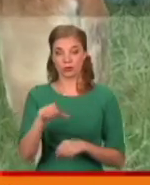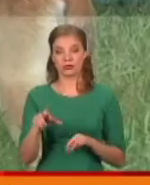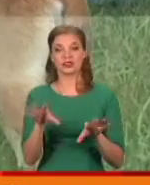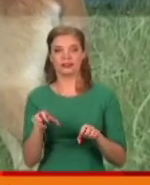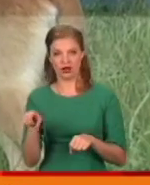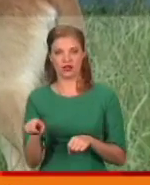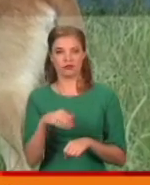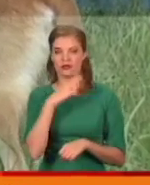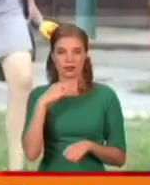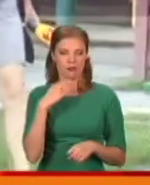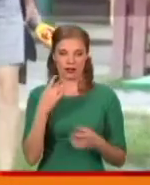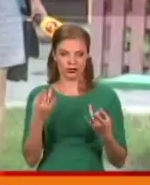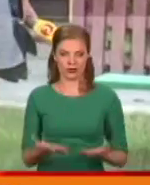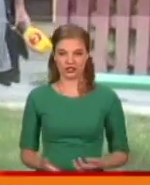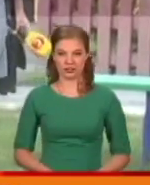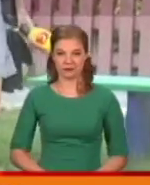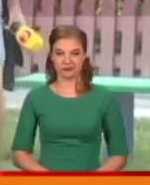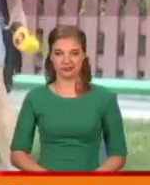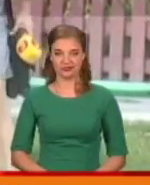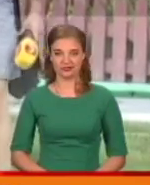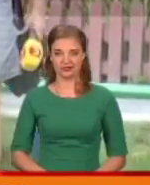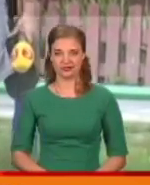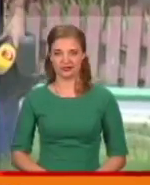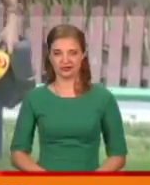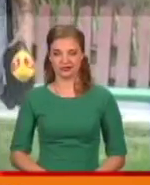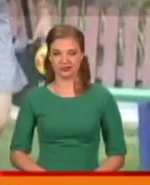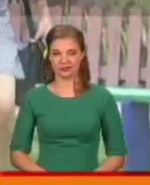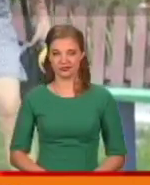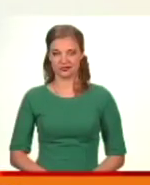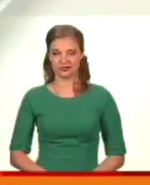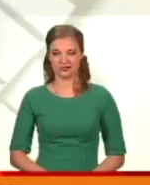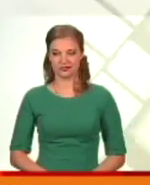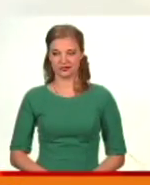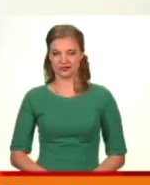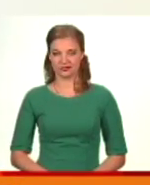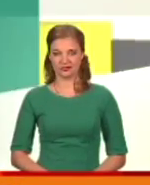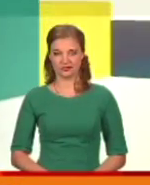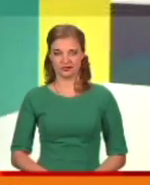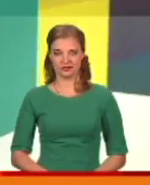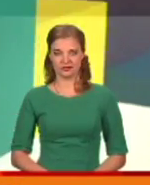тваринами – набагато легше. Ірина Сало, Тарас Олонець, програма «Вікна» СТБ.